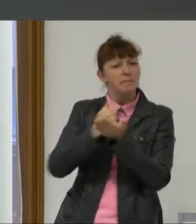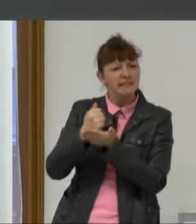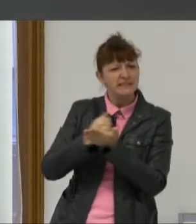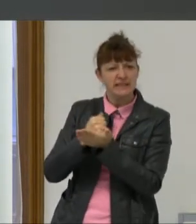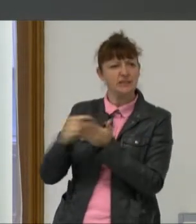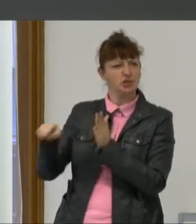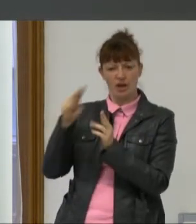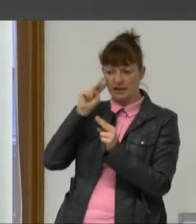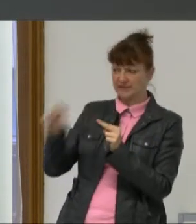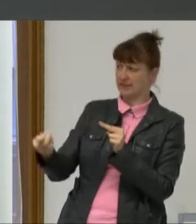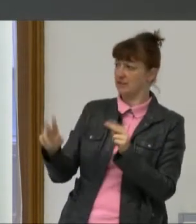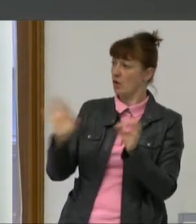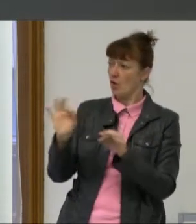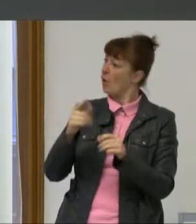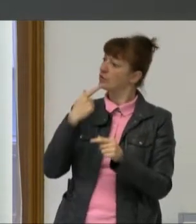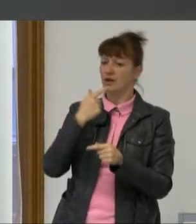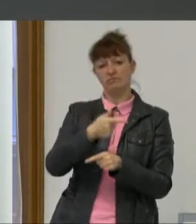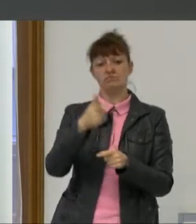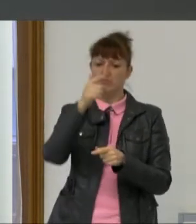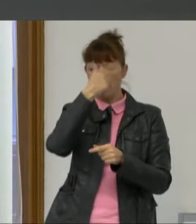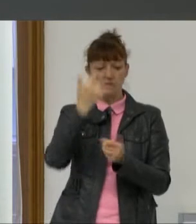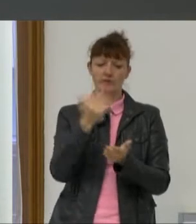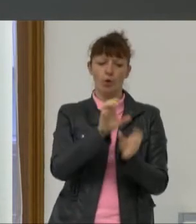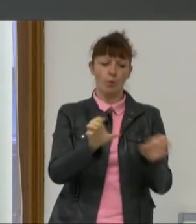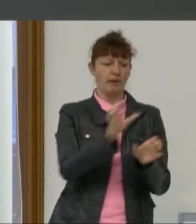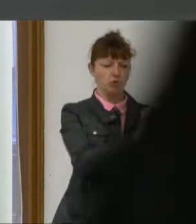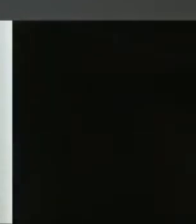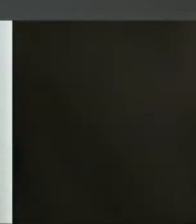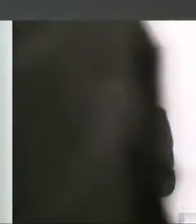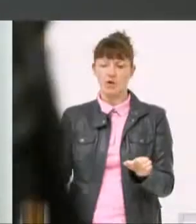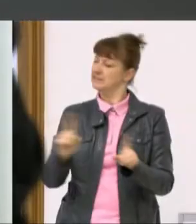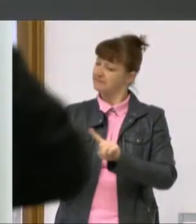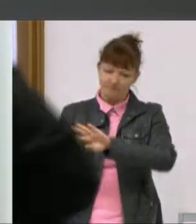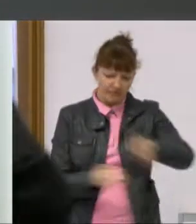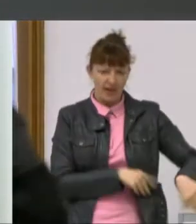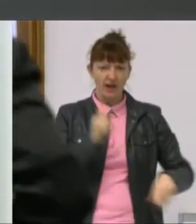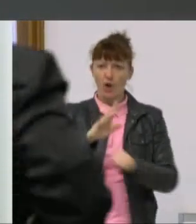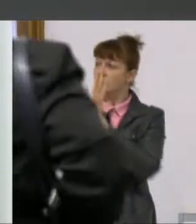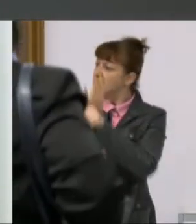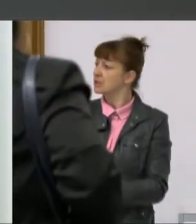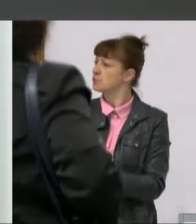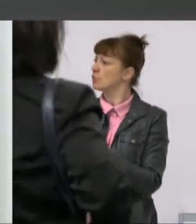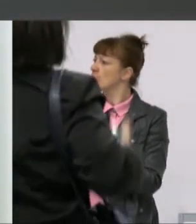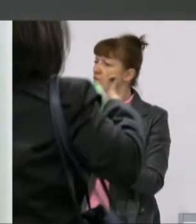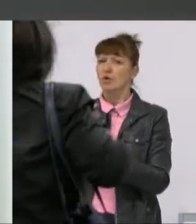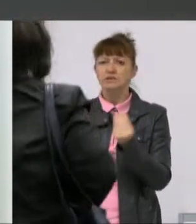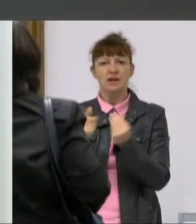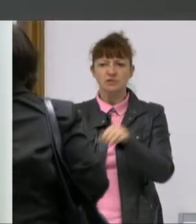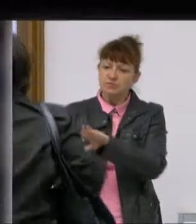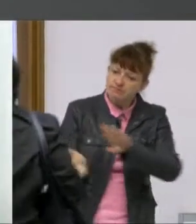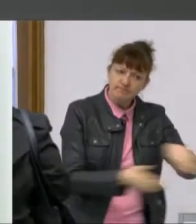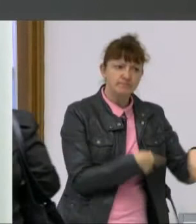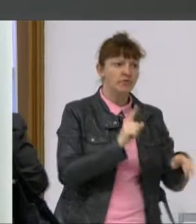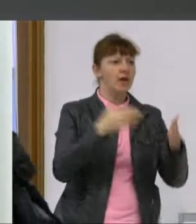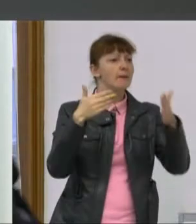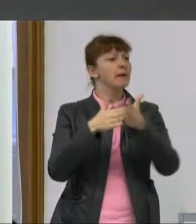Einteilen der Menschen in verschiedene Kategorien zu überwinden und ihm Diskriminierungen auf allen Ebenen abzubauen und